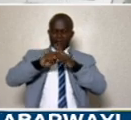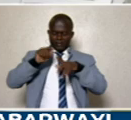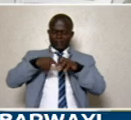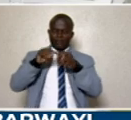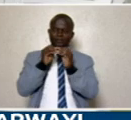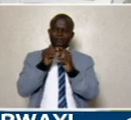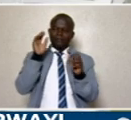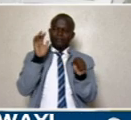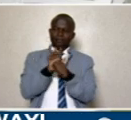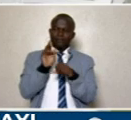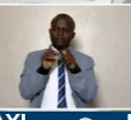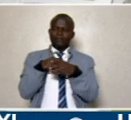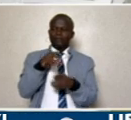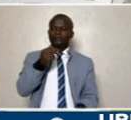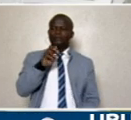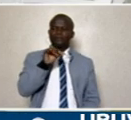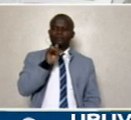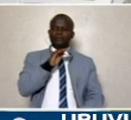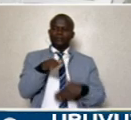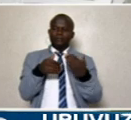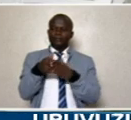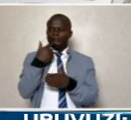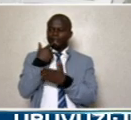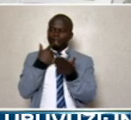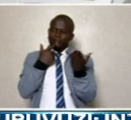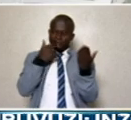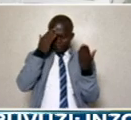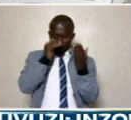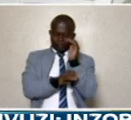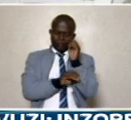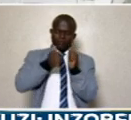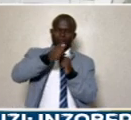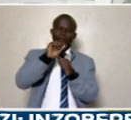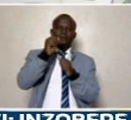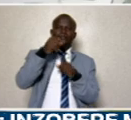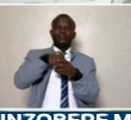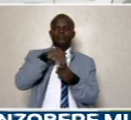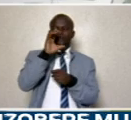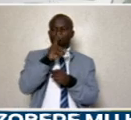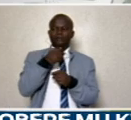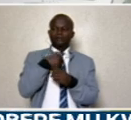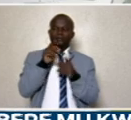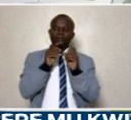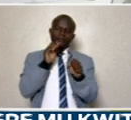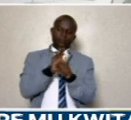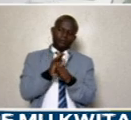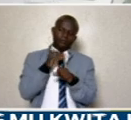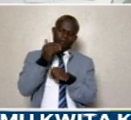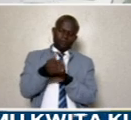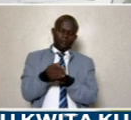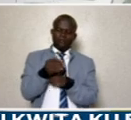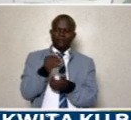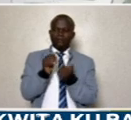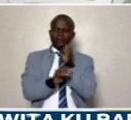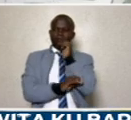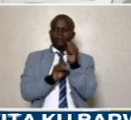mwinshi w'abaturage b'igihugu cya Nigeria, kubera ko icyo gihugu nicyo cya mbere ku mugabane wa Afrika gifite abantu benshi, hanyuma ikindi